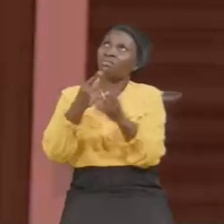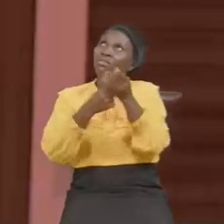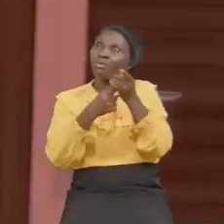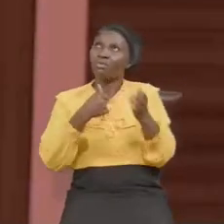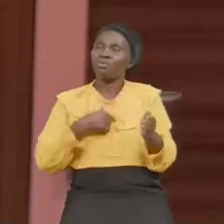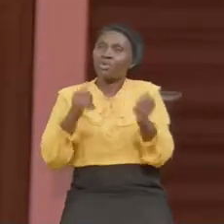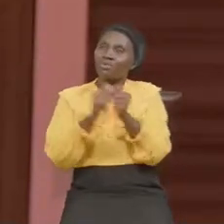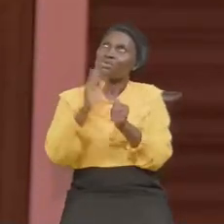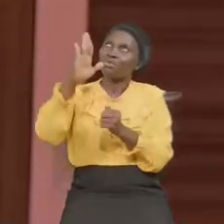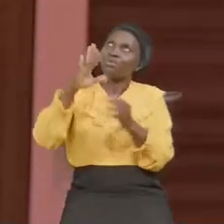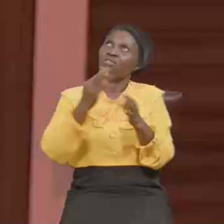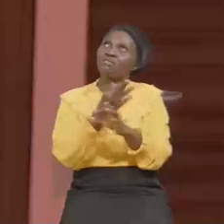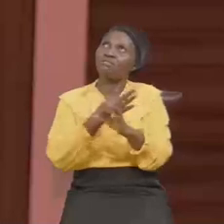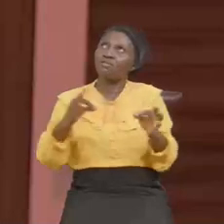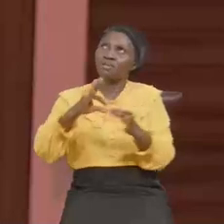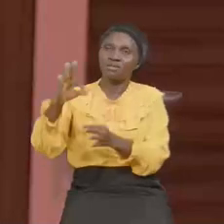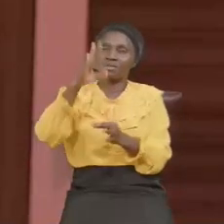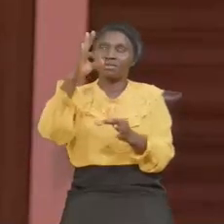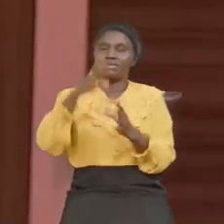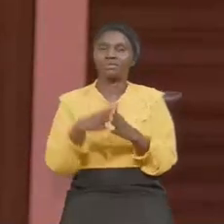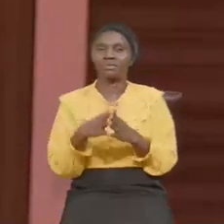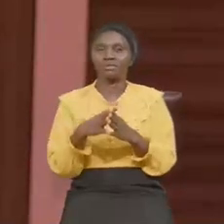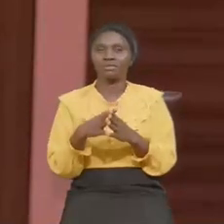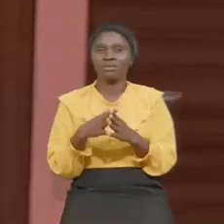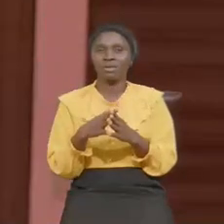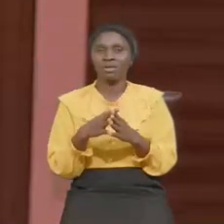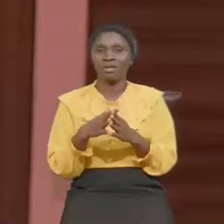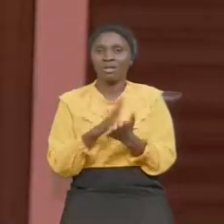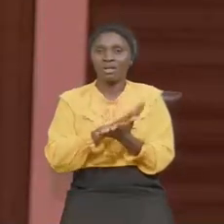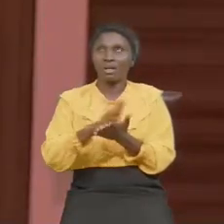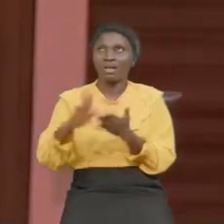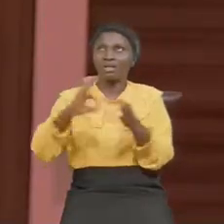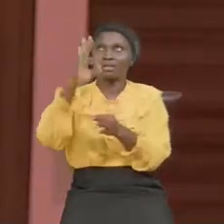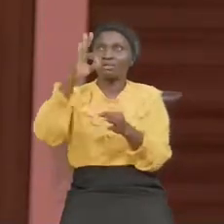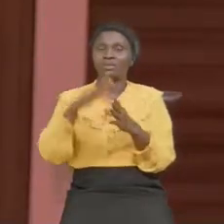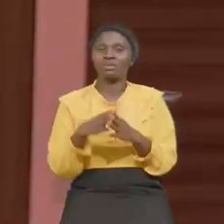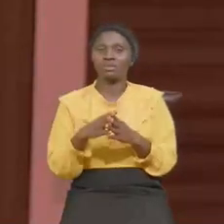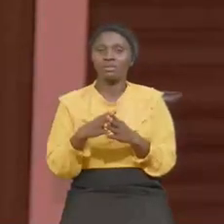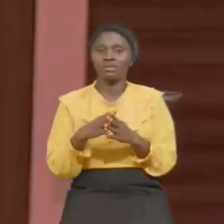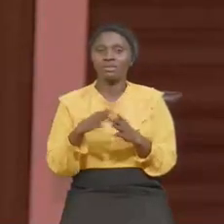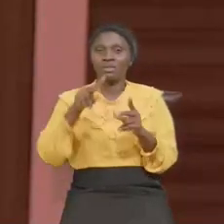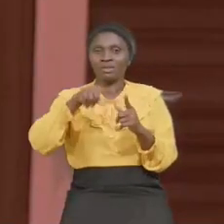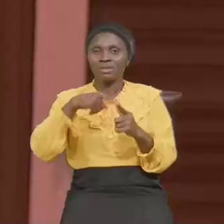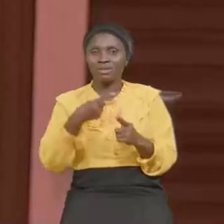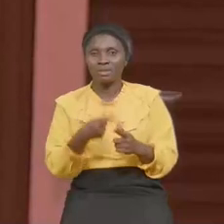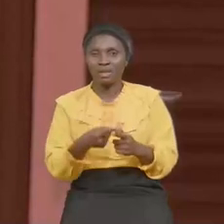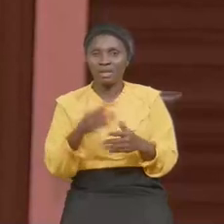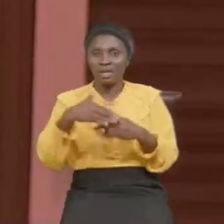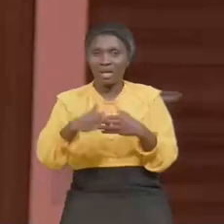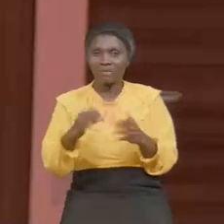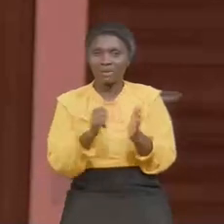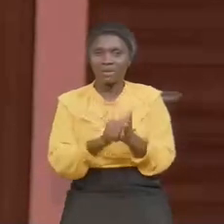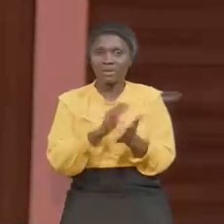soutiennent. Verset 15. J'enseignerai tes voies. Après cette restauration, alors, après cette purification,